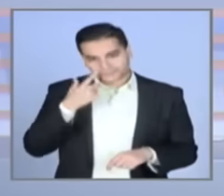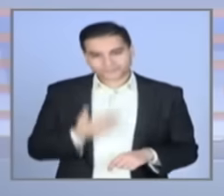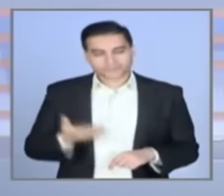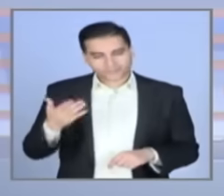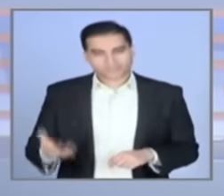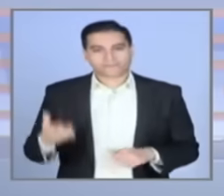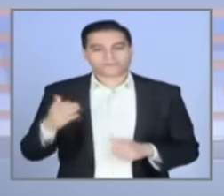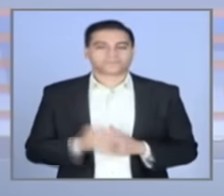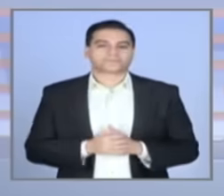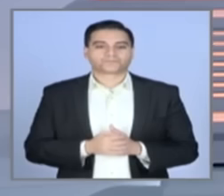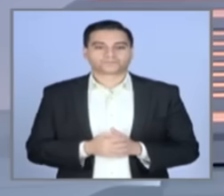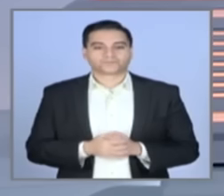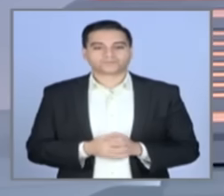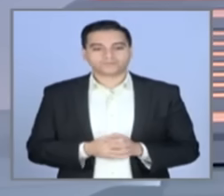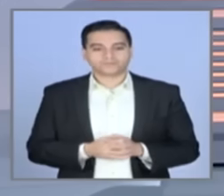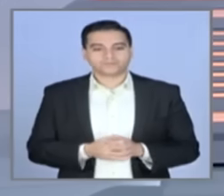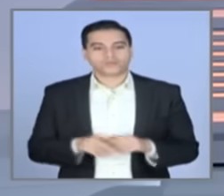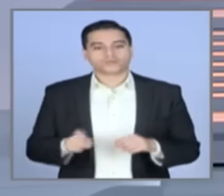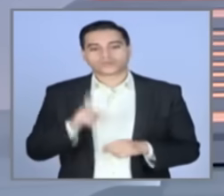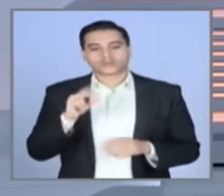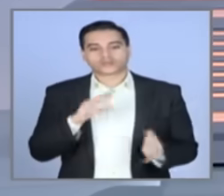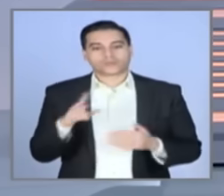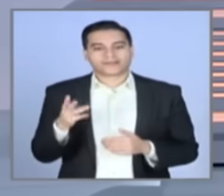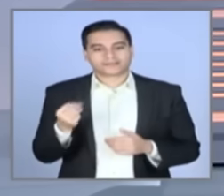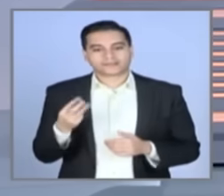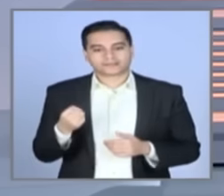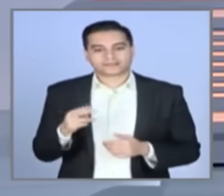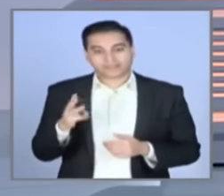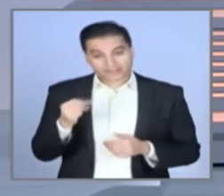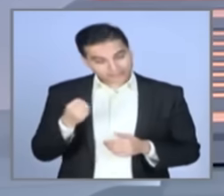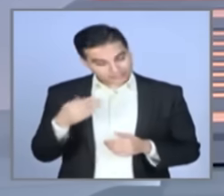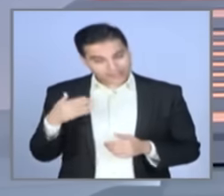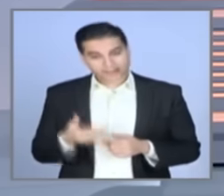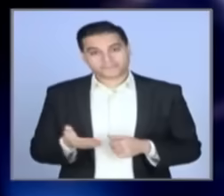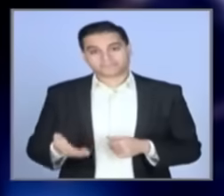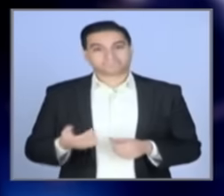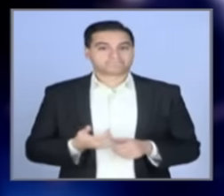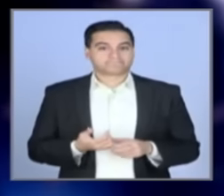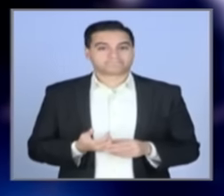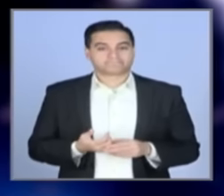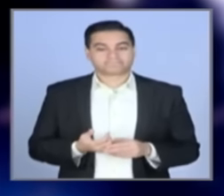سؤال في القدرات الذهنية. يا ترى السؤال ب 20 نقطة ولا ب 30 نقطة؟ 30. دوس على البازر.